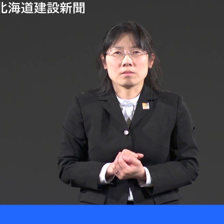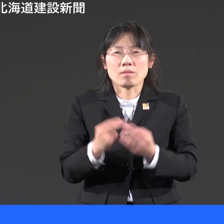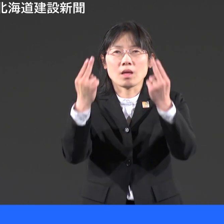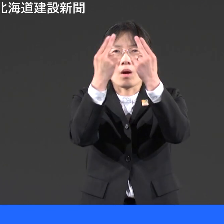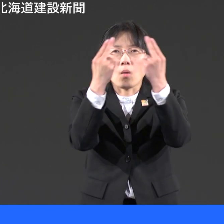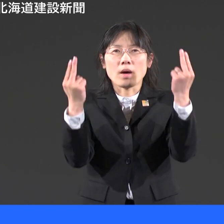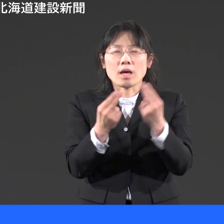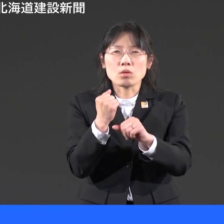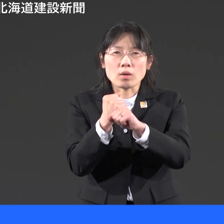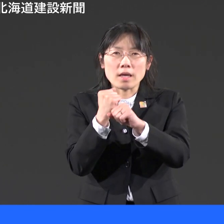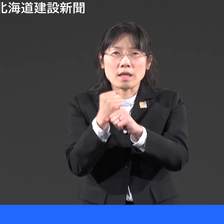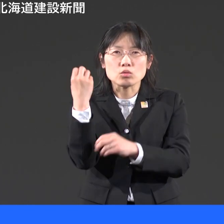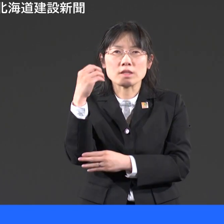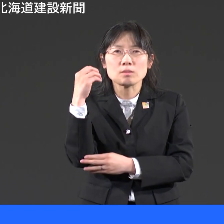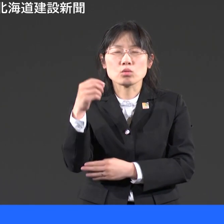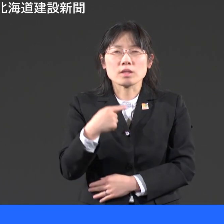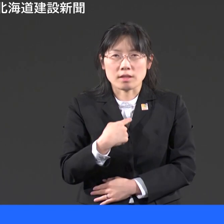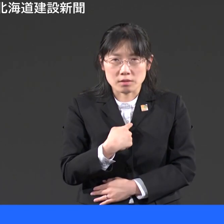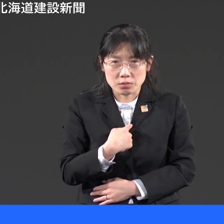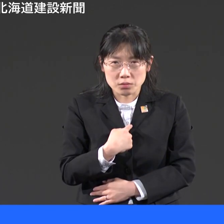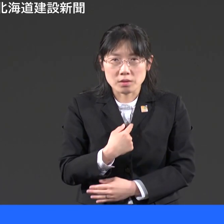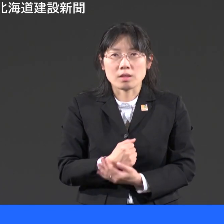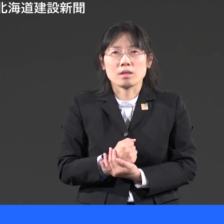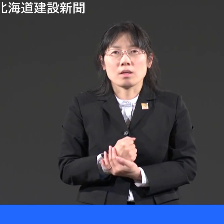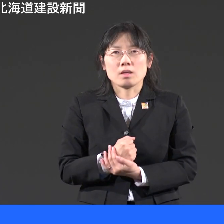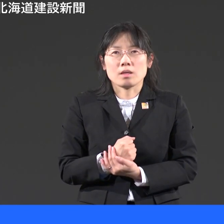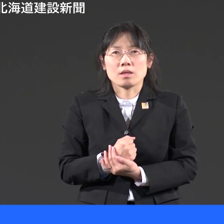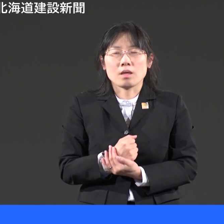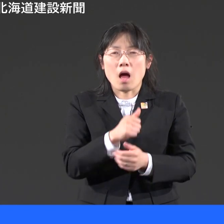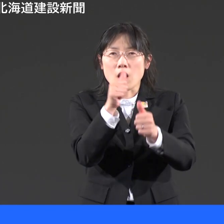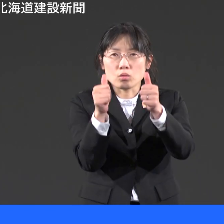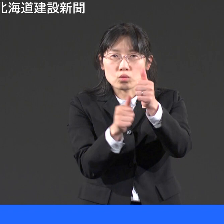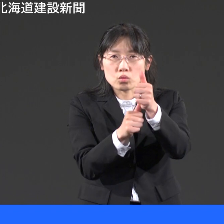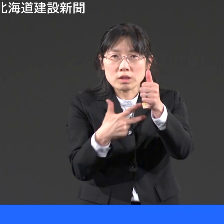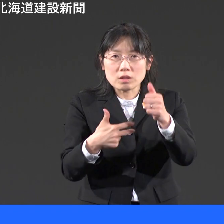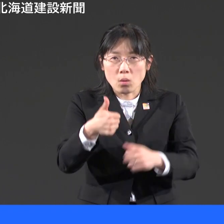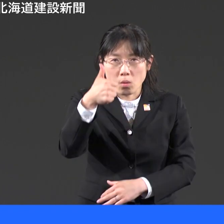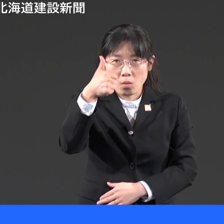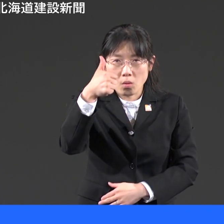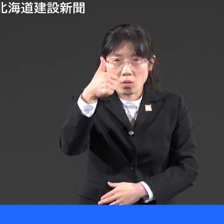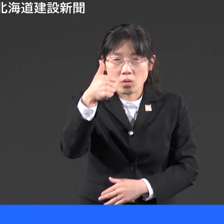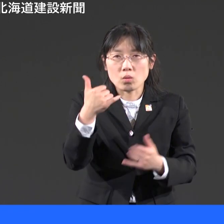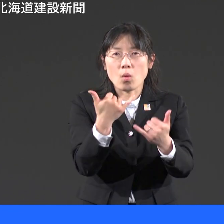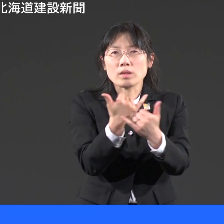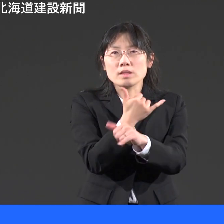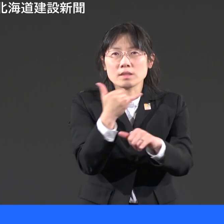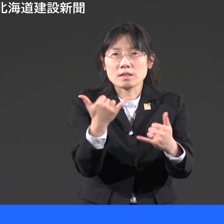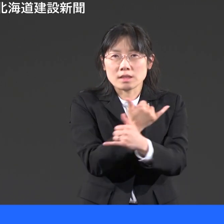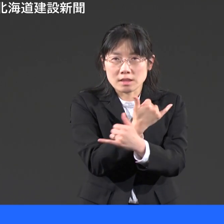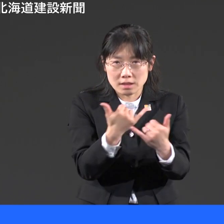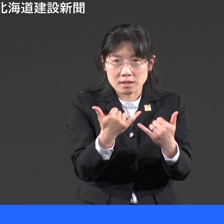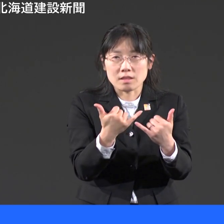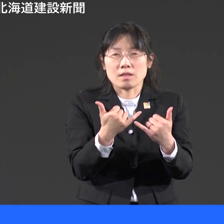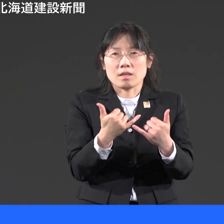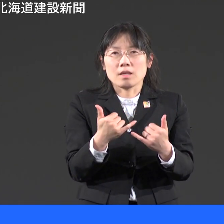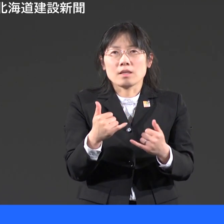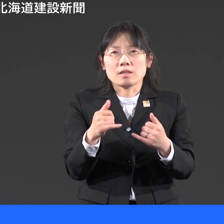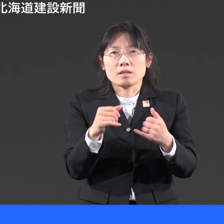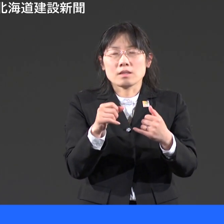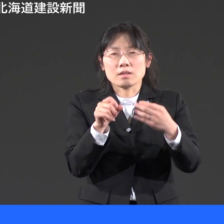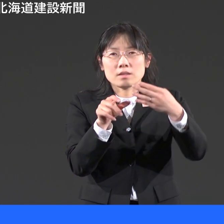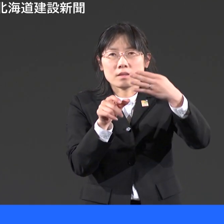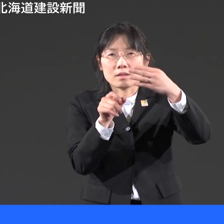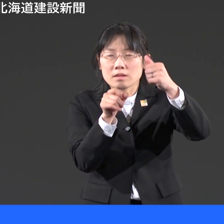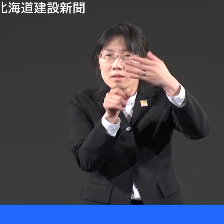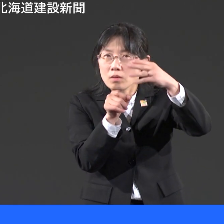北海道建設新聞社の佐藤です。はい、副市長人事に関してだったんですが、はい、25日に就任される